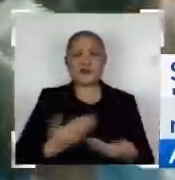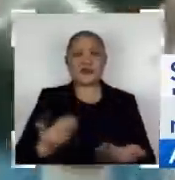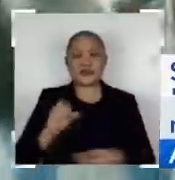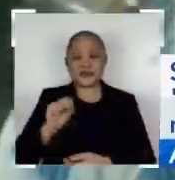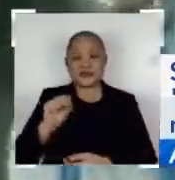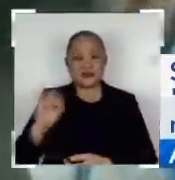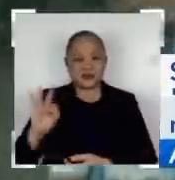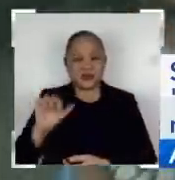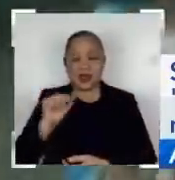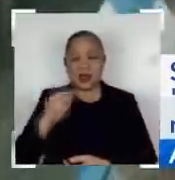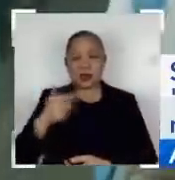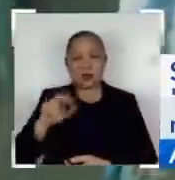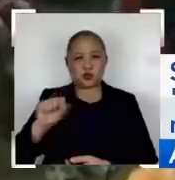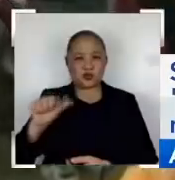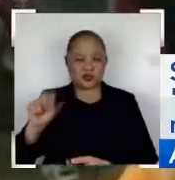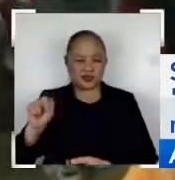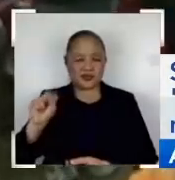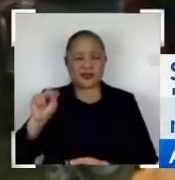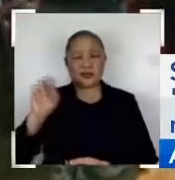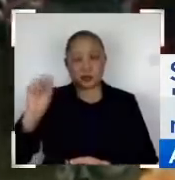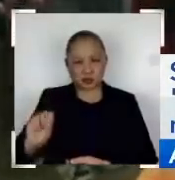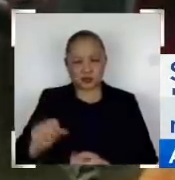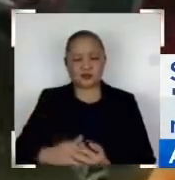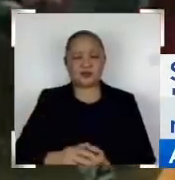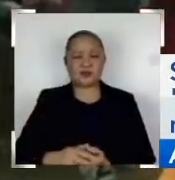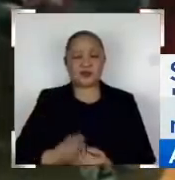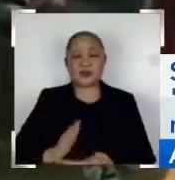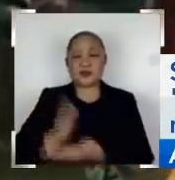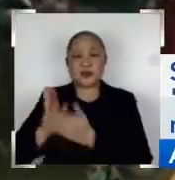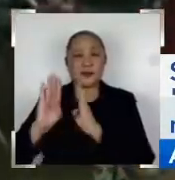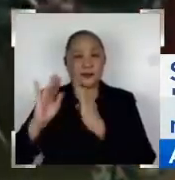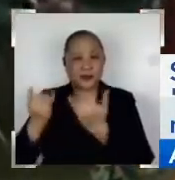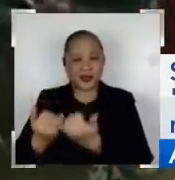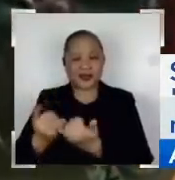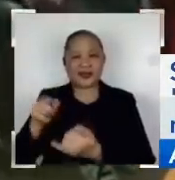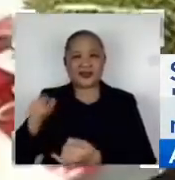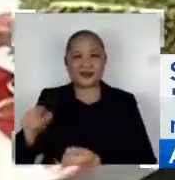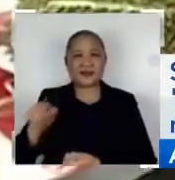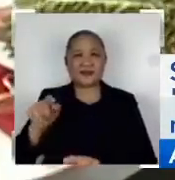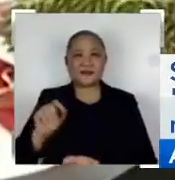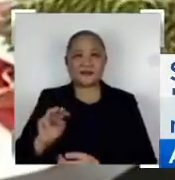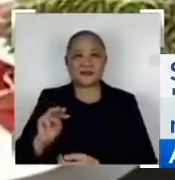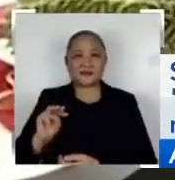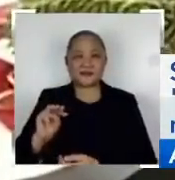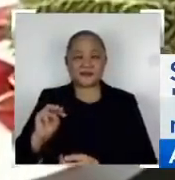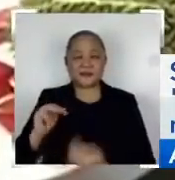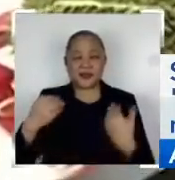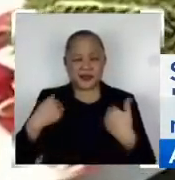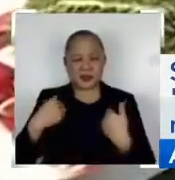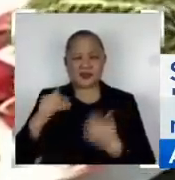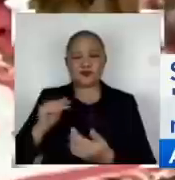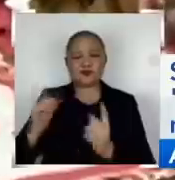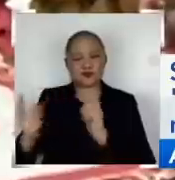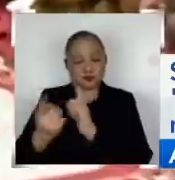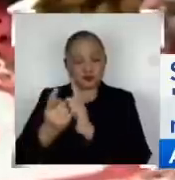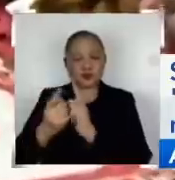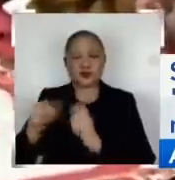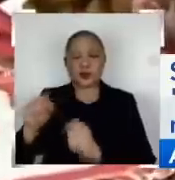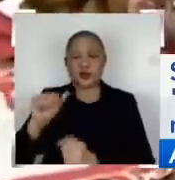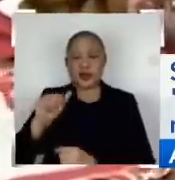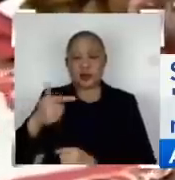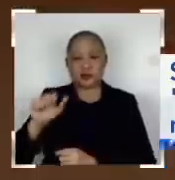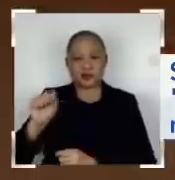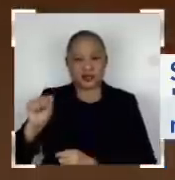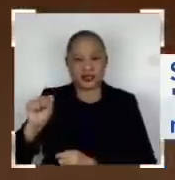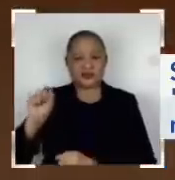Sur. Sunod niyang pinuntahan ng Barangay Maygatasan sa Bayugan City. Nag-courtesy call ang senador kay Agusan del Sur Governor